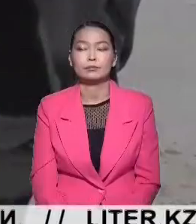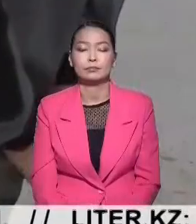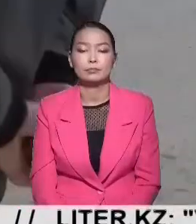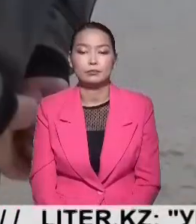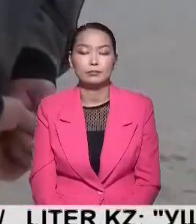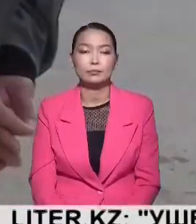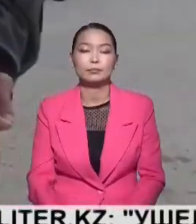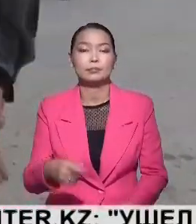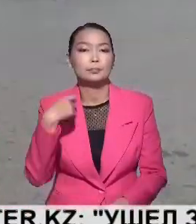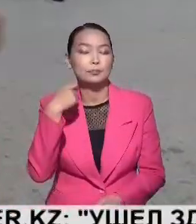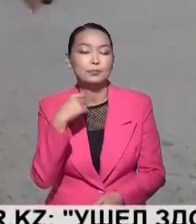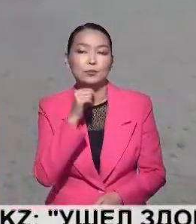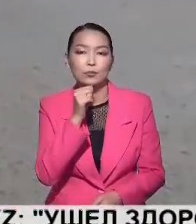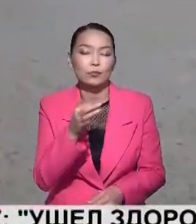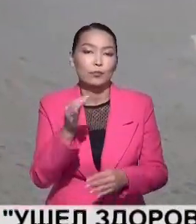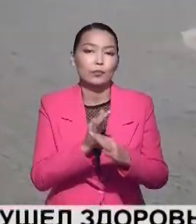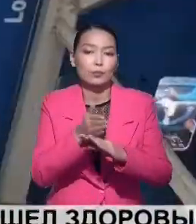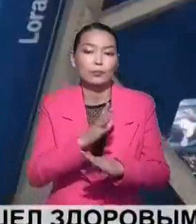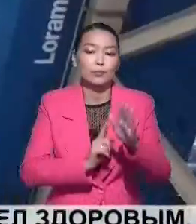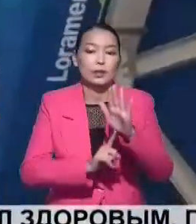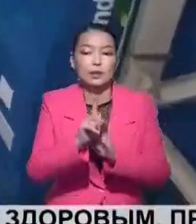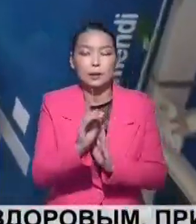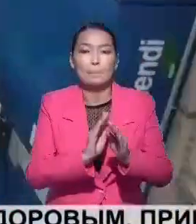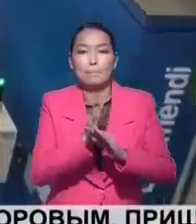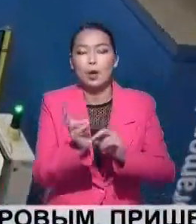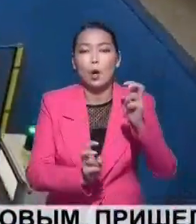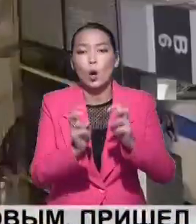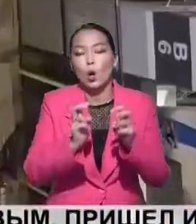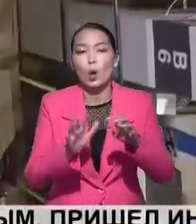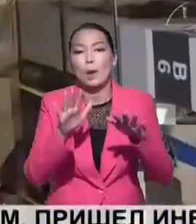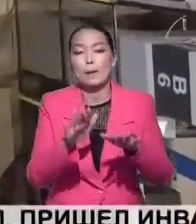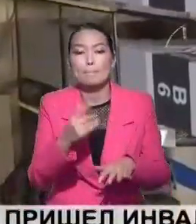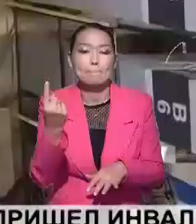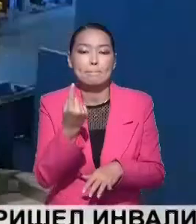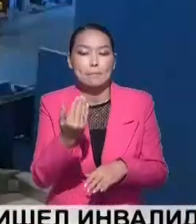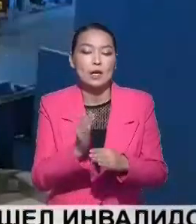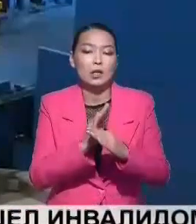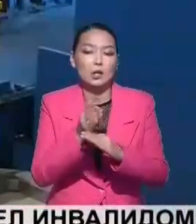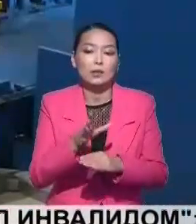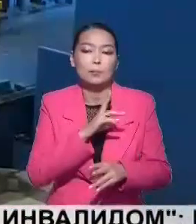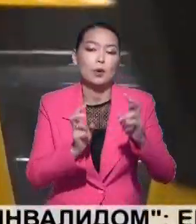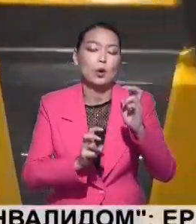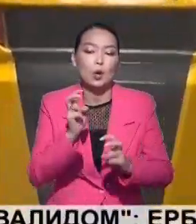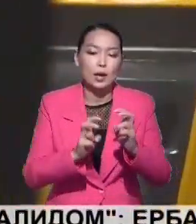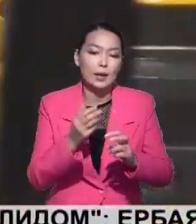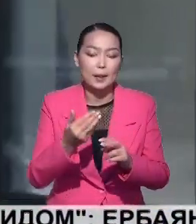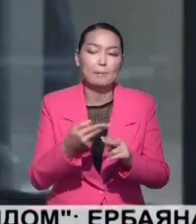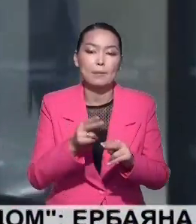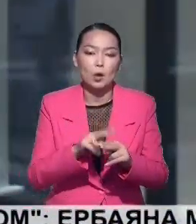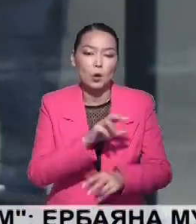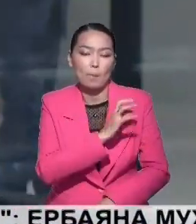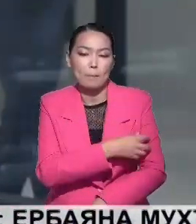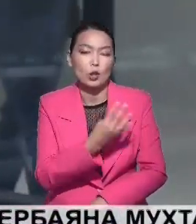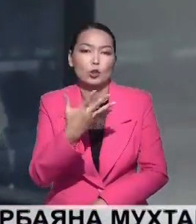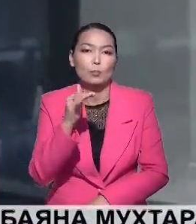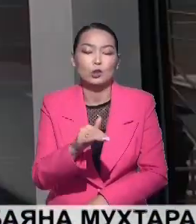Визит президента в Кустанайскую область начался с посещения промышленных объектов. В числе первых – чугунолитейный завод «Комлит». Его мощность – 45 тысяч